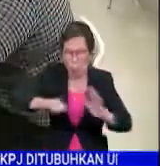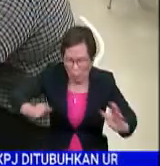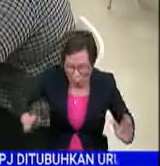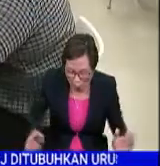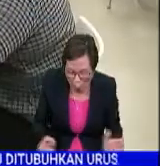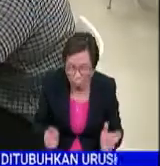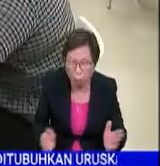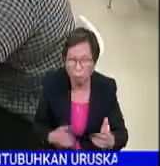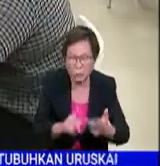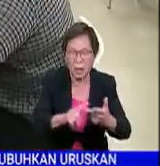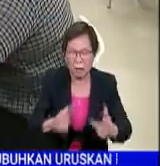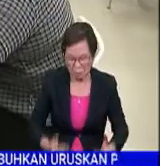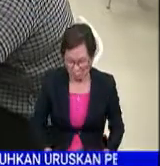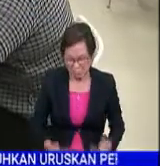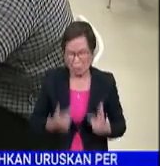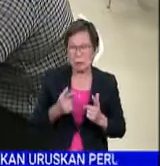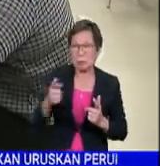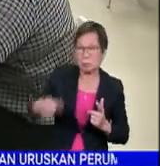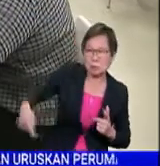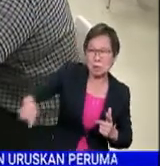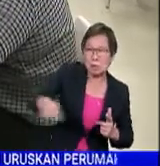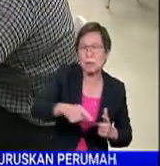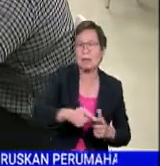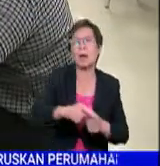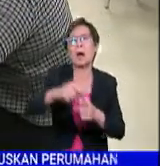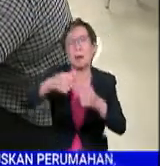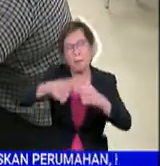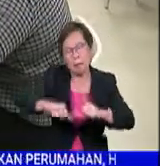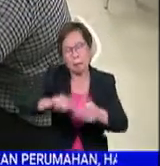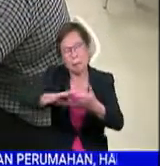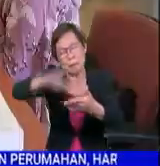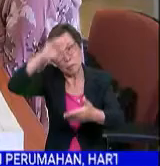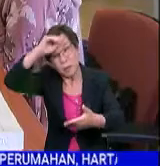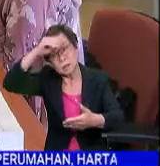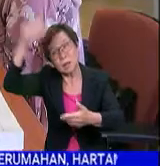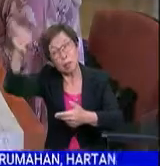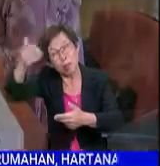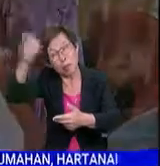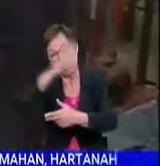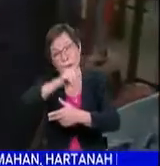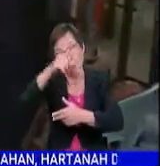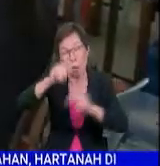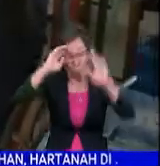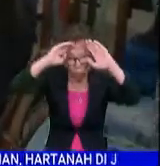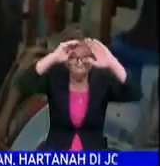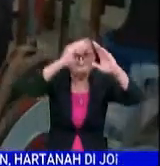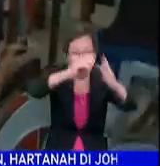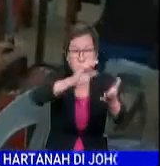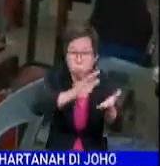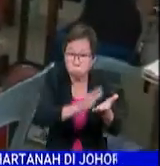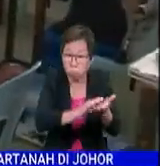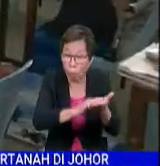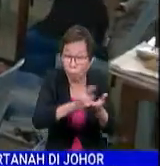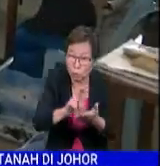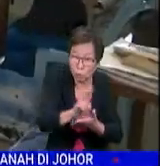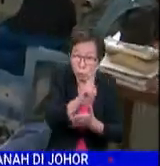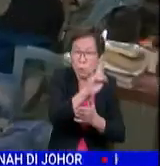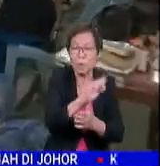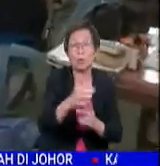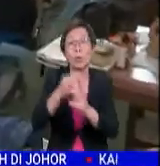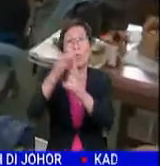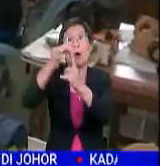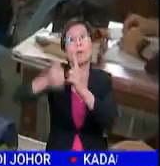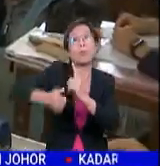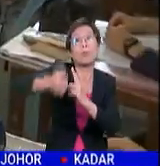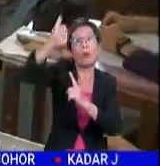Tambahan pula gaya hidup mereka, mereka masih lagi berkuliah, perlu fokus kepada bersekolah, terutama sekali mereka nak